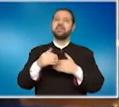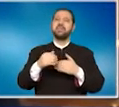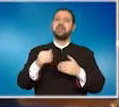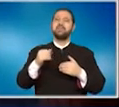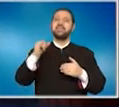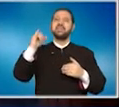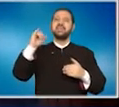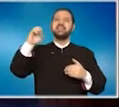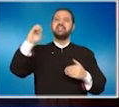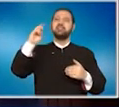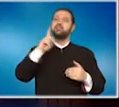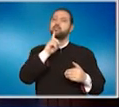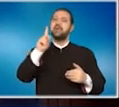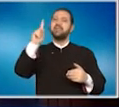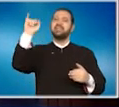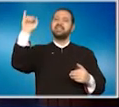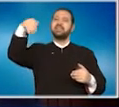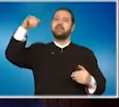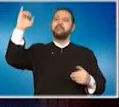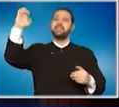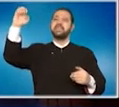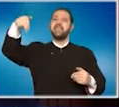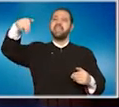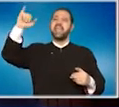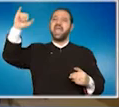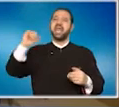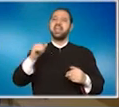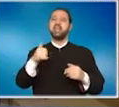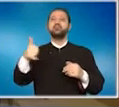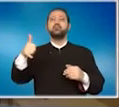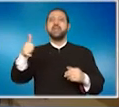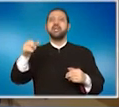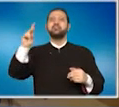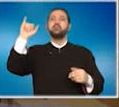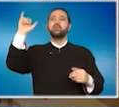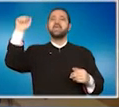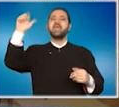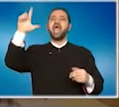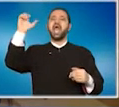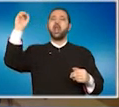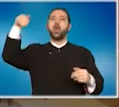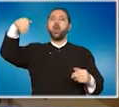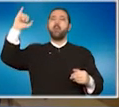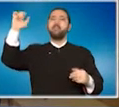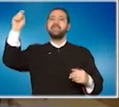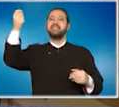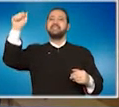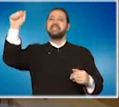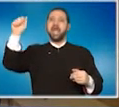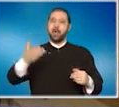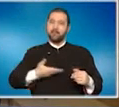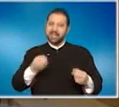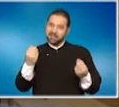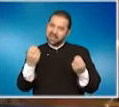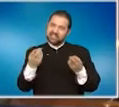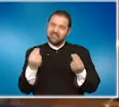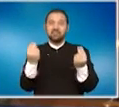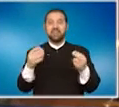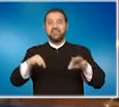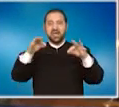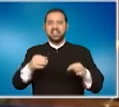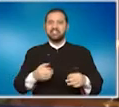Bine ați revenit, Preacucinci. Bine v-am regăsit. Spune Domnul Hristos în Evanghelie, încredințându-i pe apostol că orice om care va